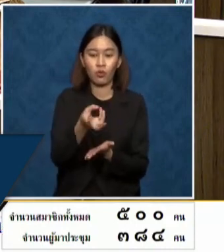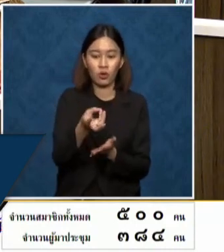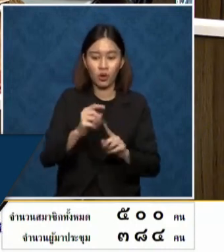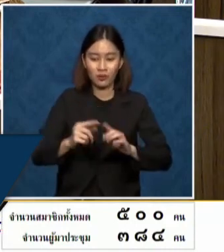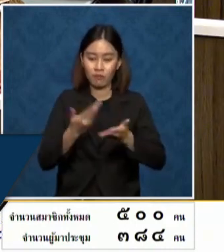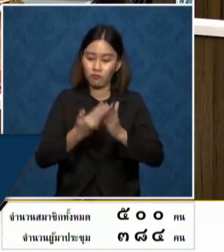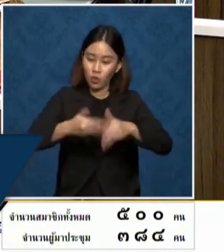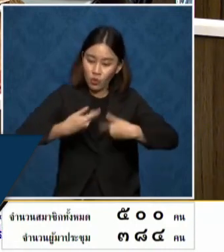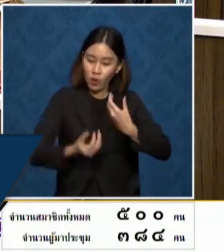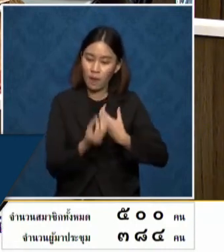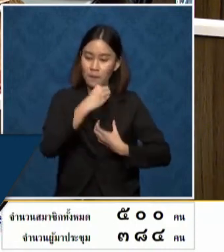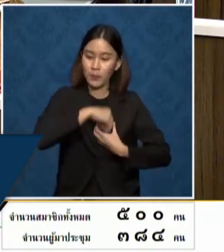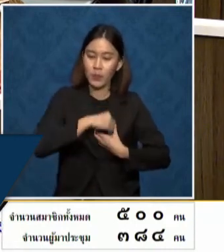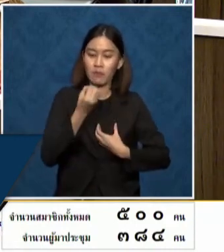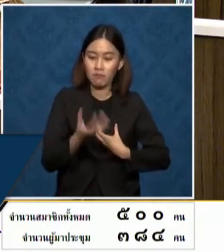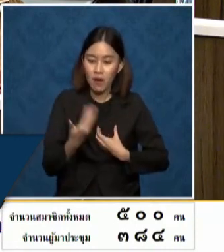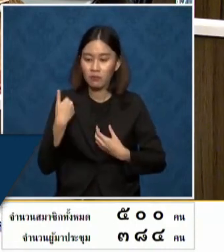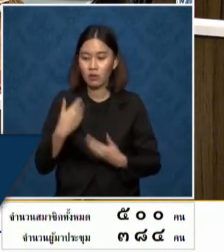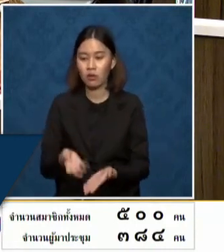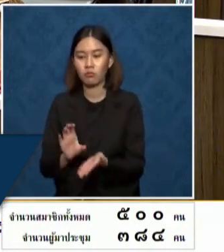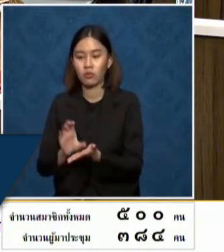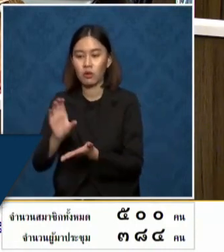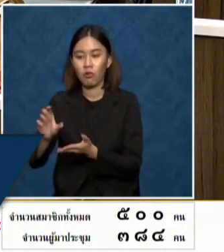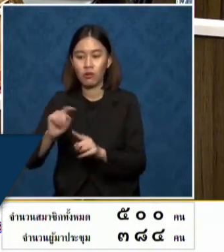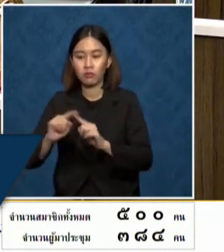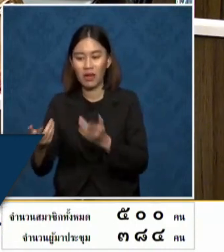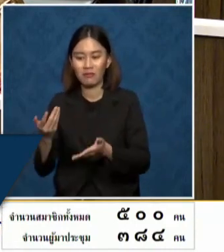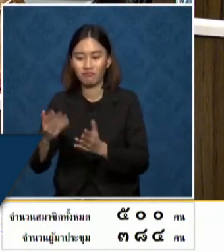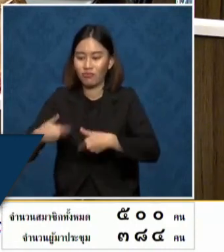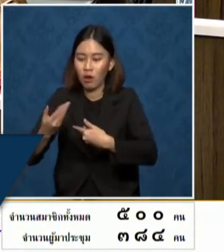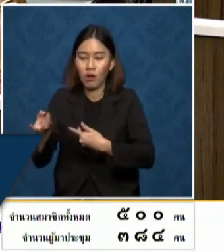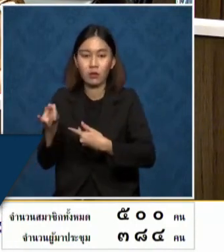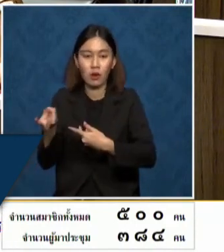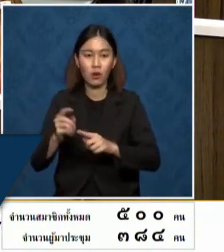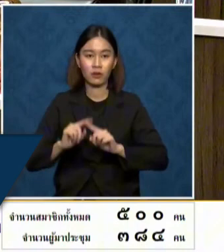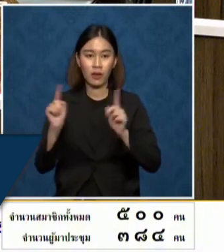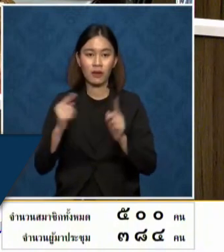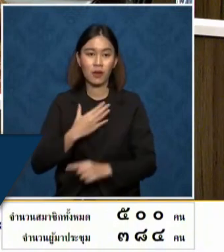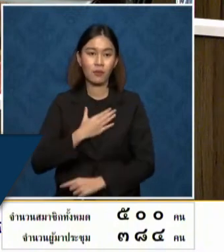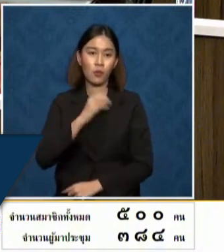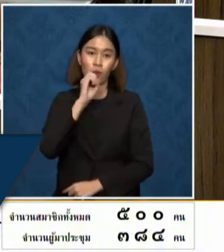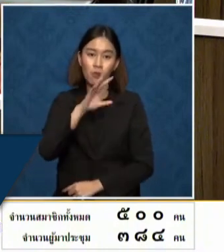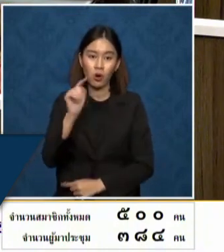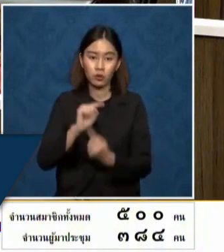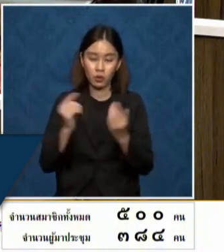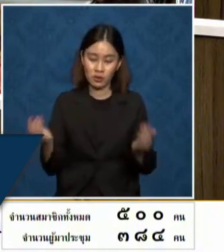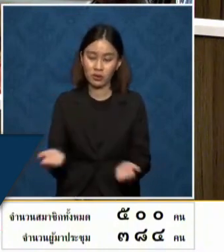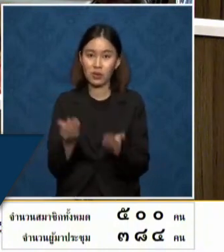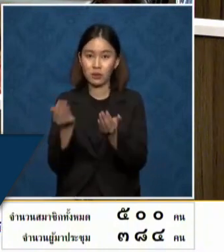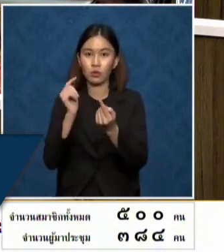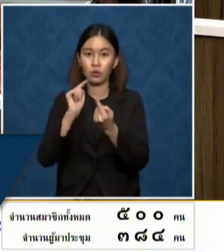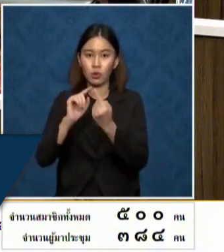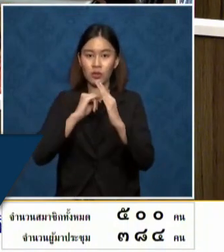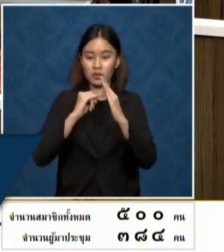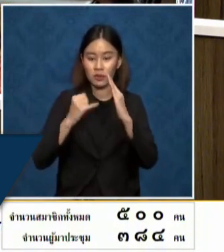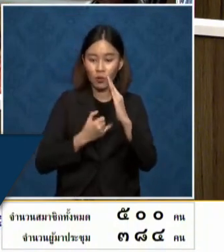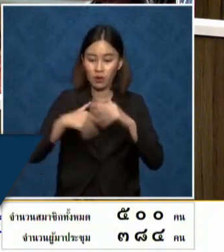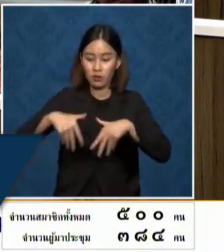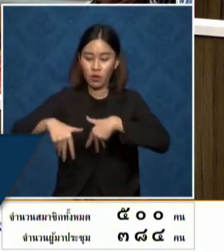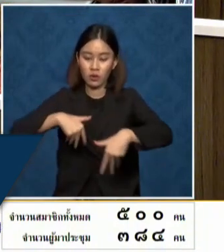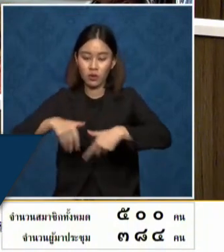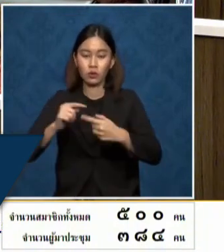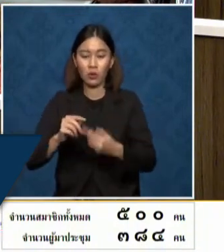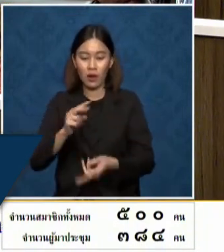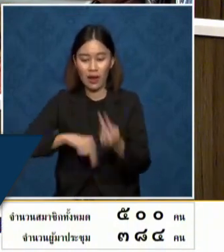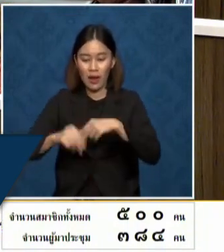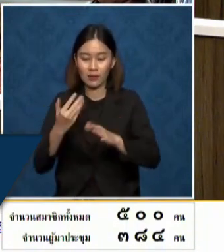ผลิตมากบางจังหวัดลงทุนมากได้ผลผลิตน้อยอย่างไรก็ตามครับผมยืนยันในการสนับสนุนจังหวัดและท้องถิ่นใน